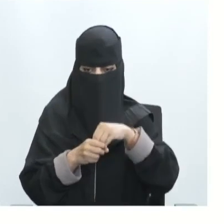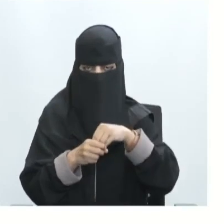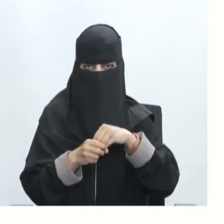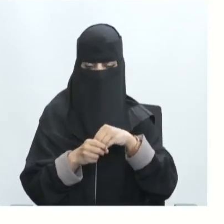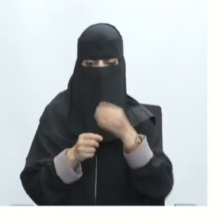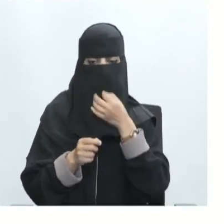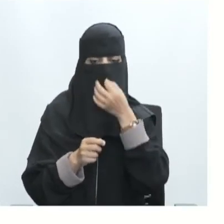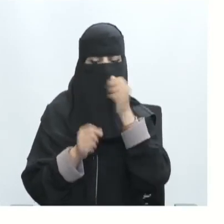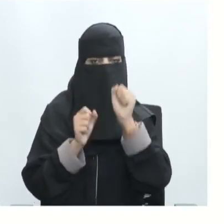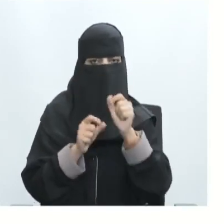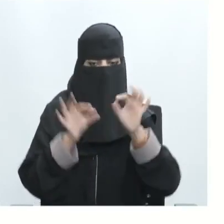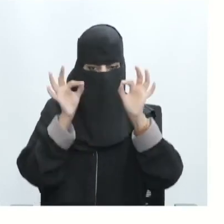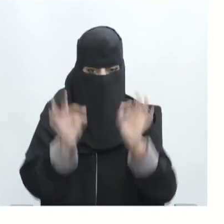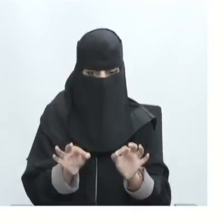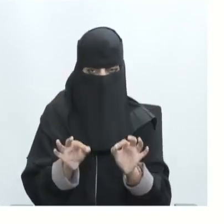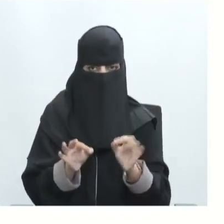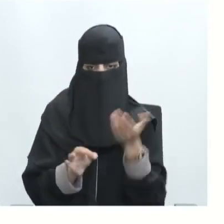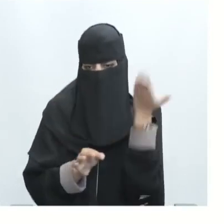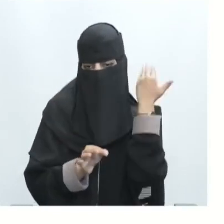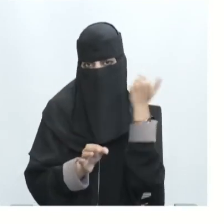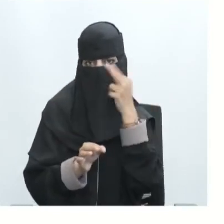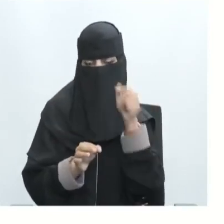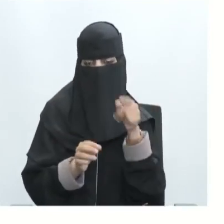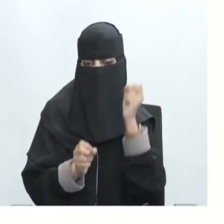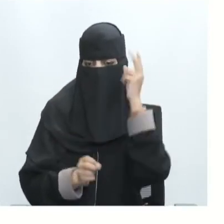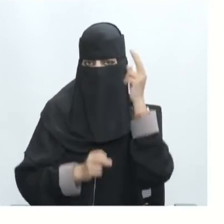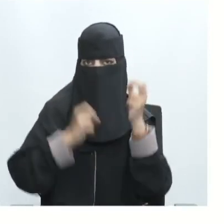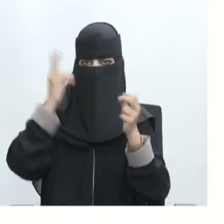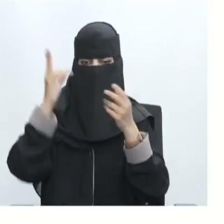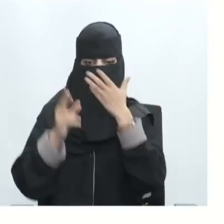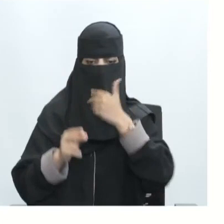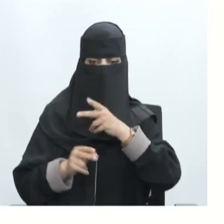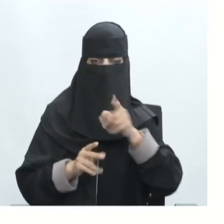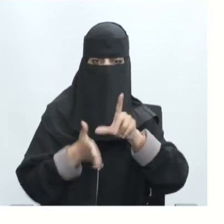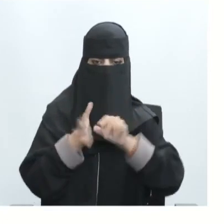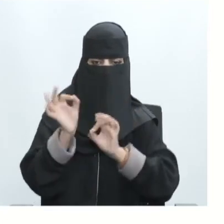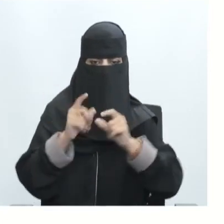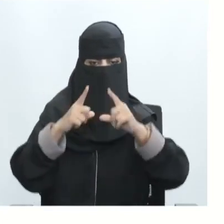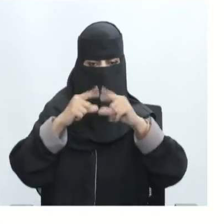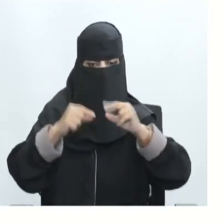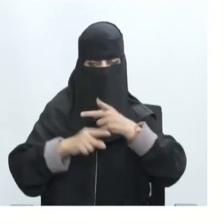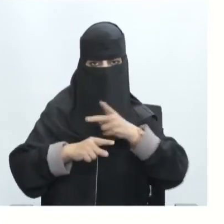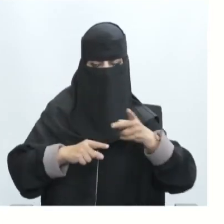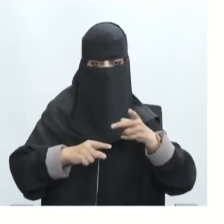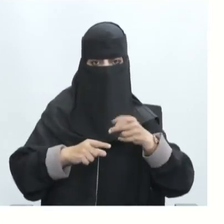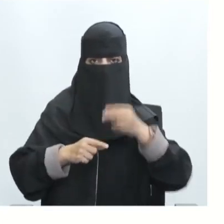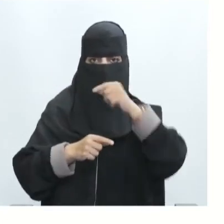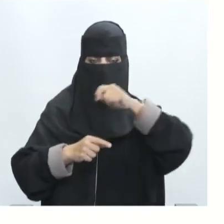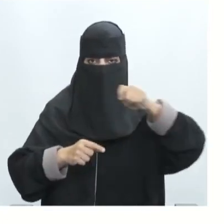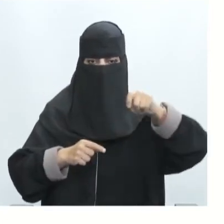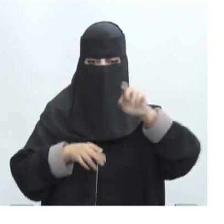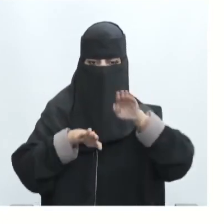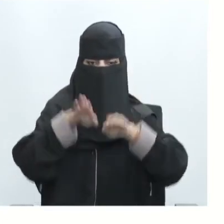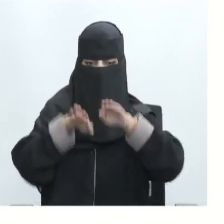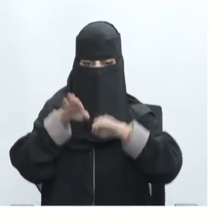الترميز ومنظومه الاوليات وابداع اشكال هندسيه ورسوم بيانيه